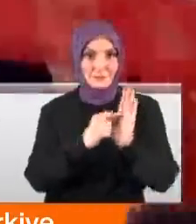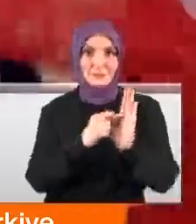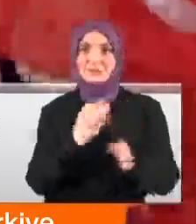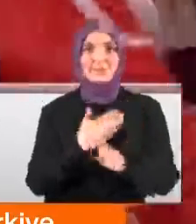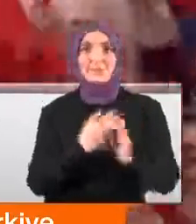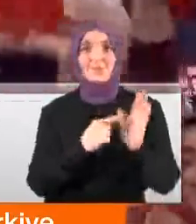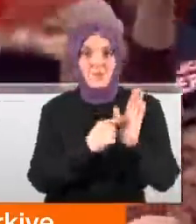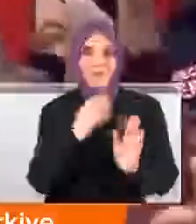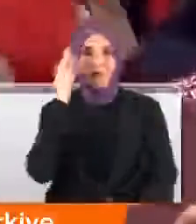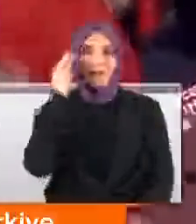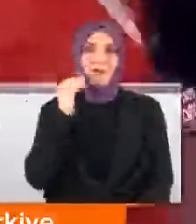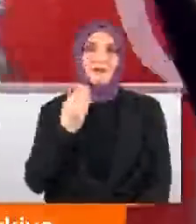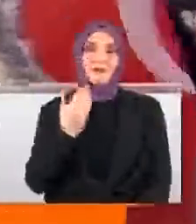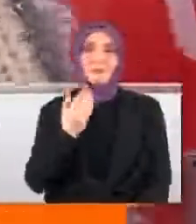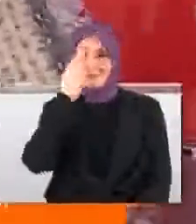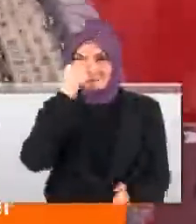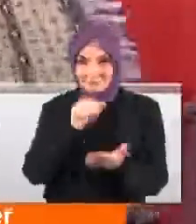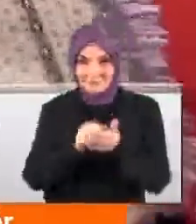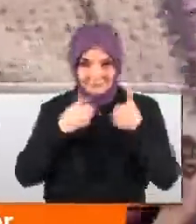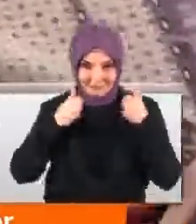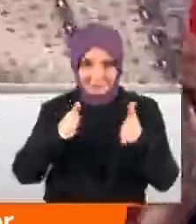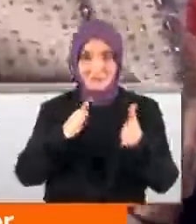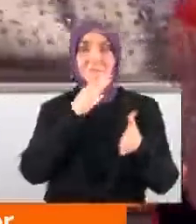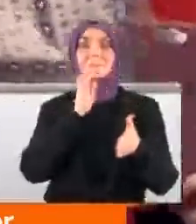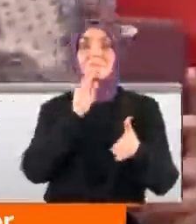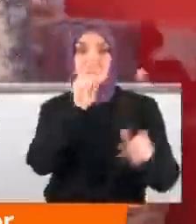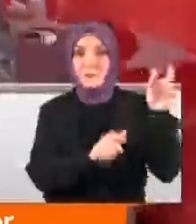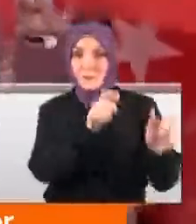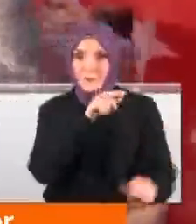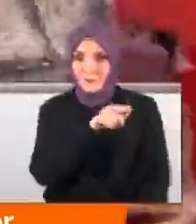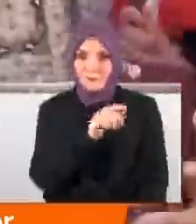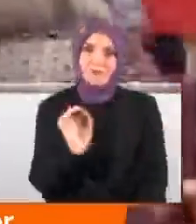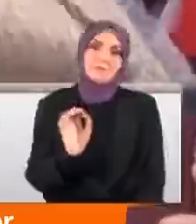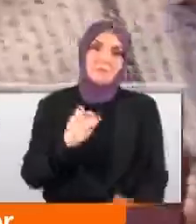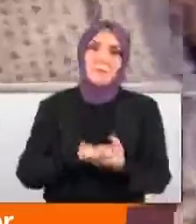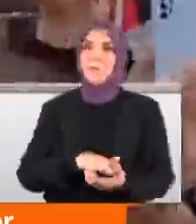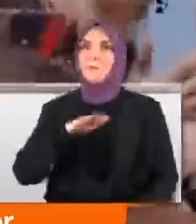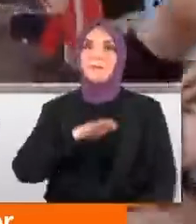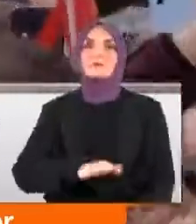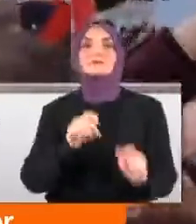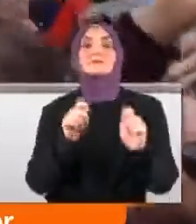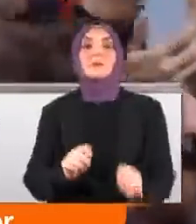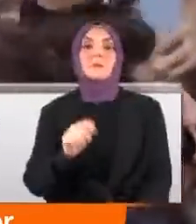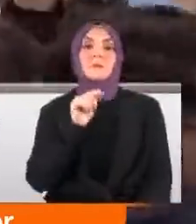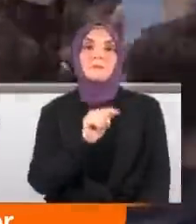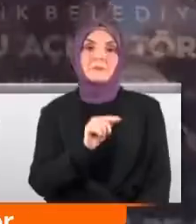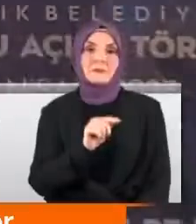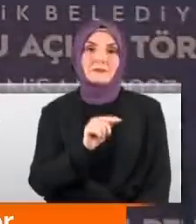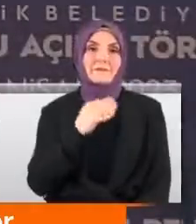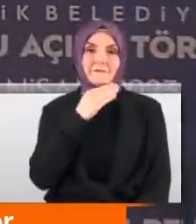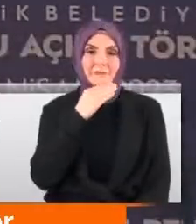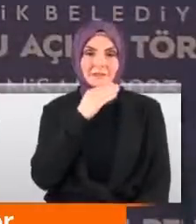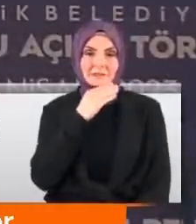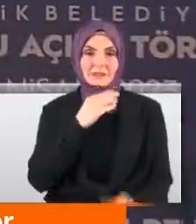bilmeyenler tabii ki seccadeye ayakkabıyla basar. İstismarla bu yollarda dolaşanlar bilmezler